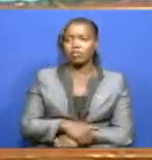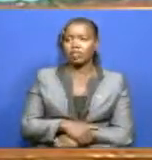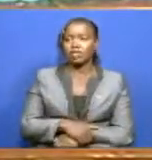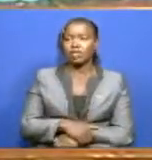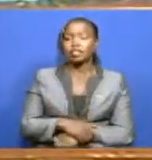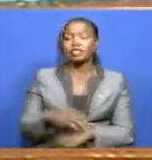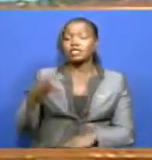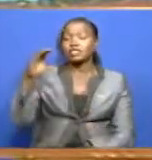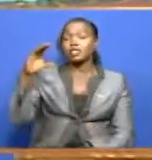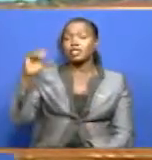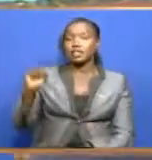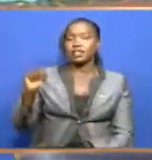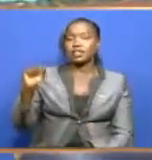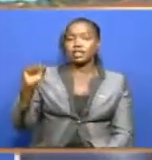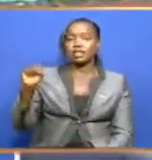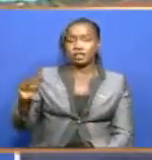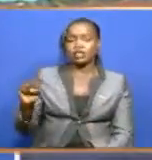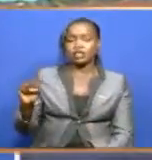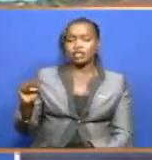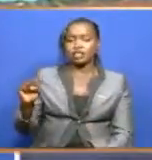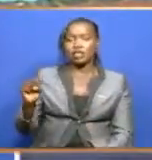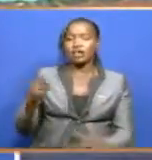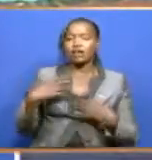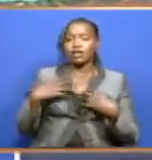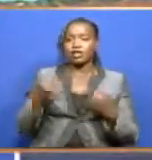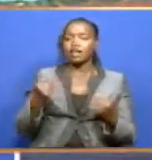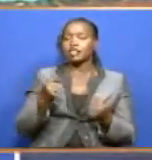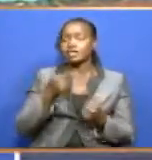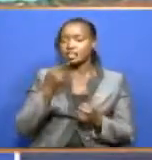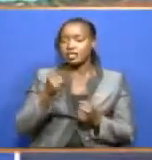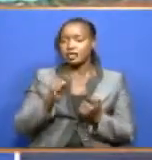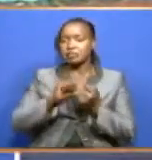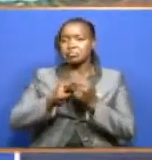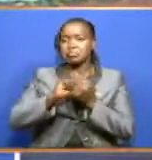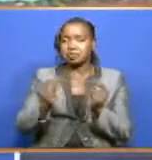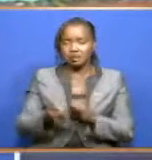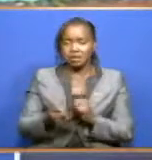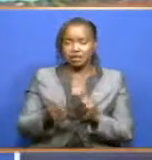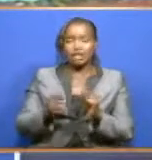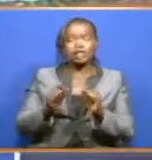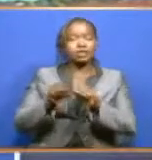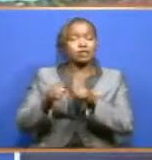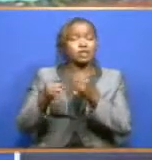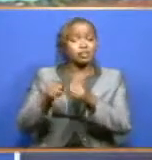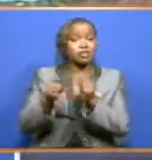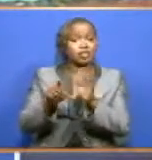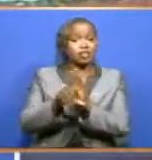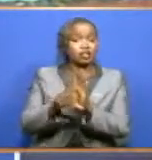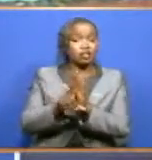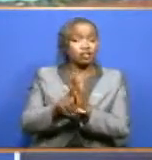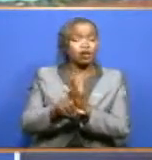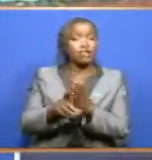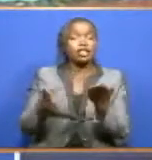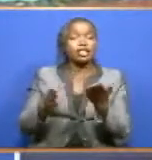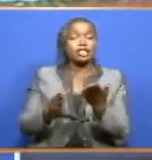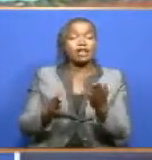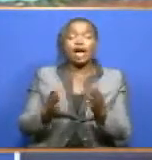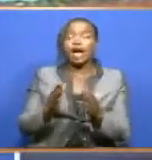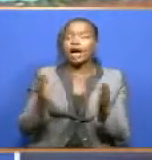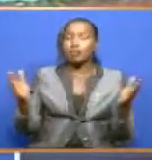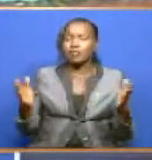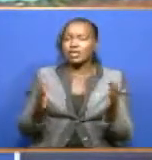Katibu mwandamizi wa Wizara ya Afya Rashid Aman amesema ukiukaji wa masharti ya kudhibiti COVID-19 ni tisho kubwa na